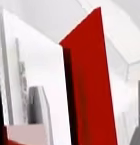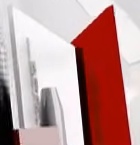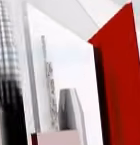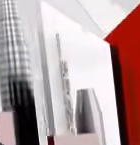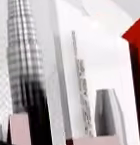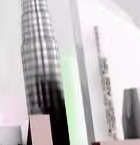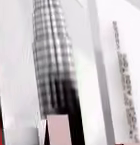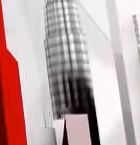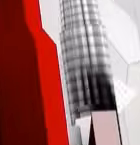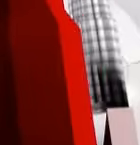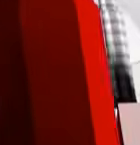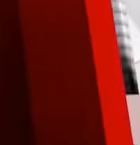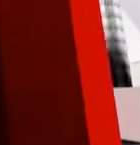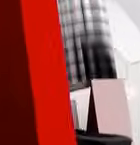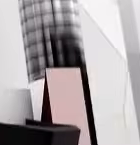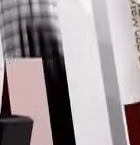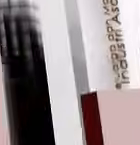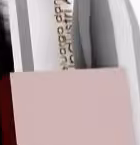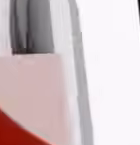hai hai